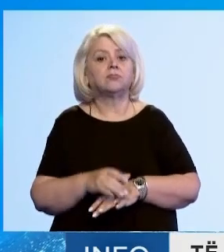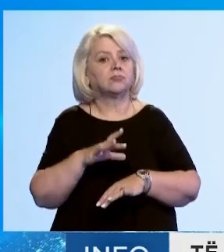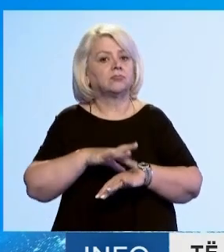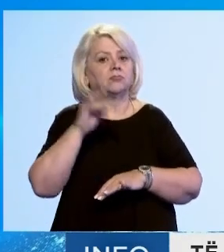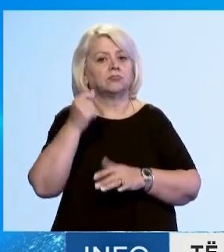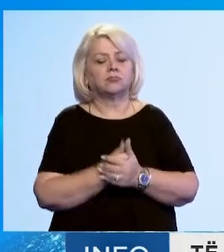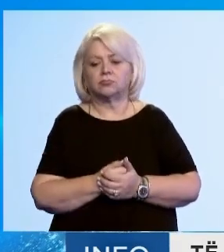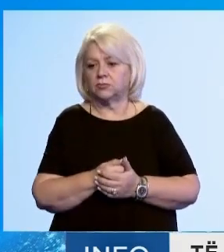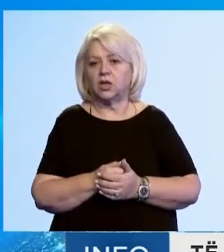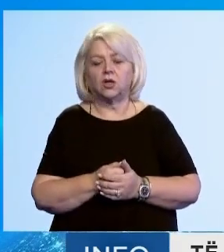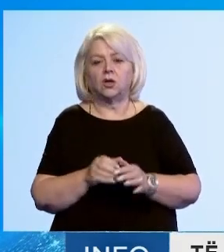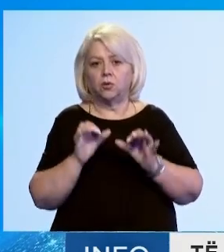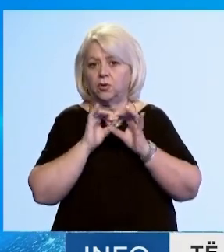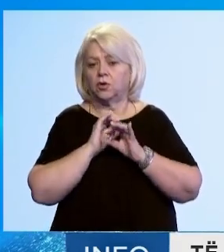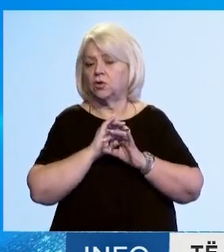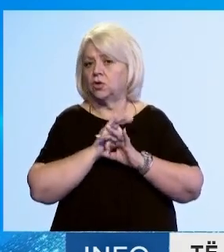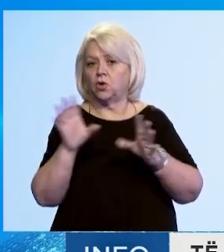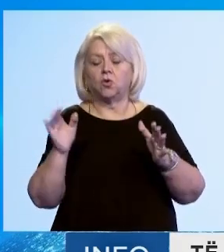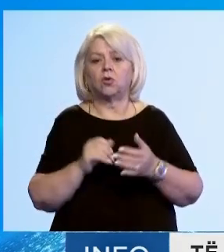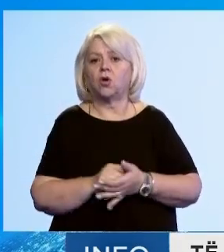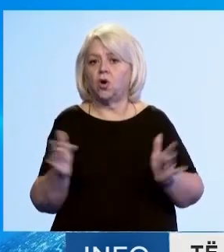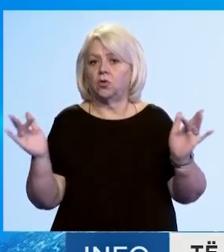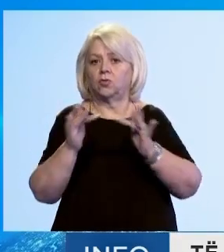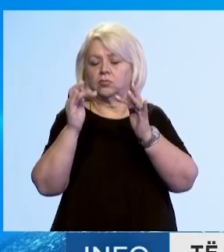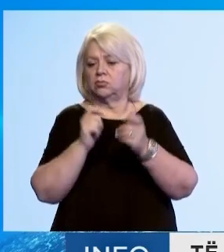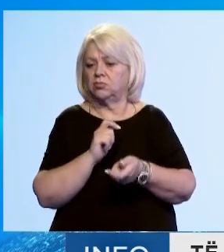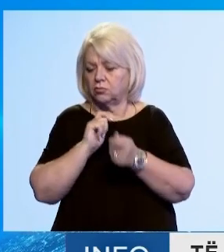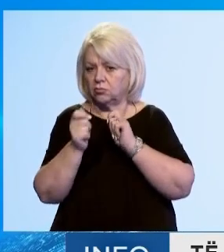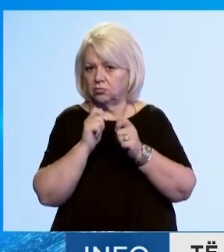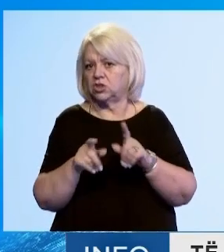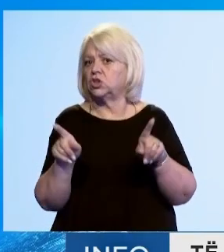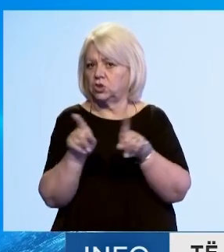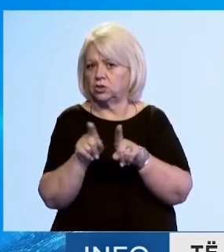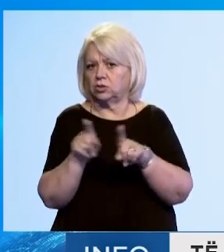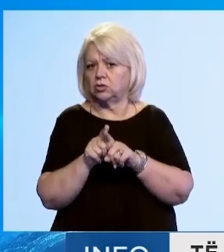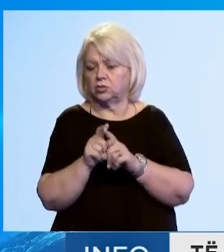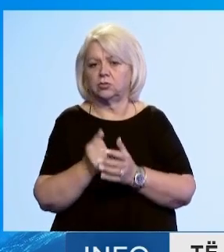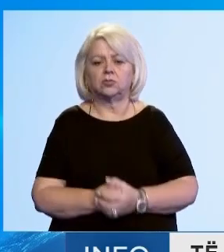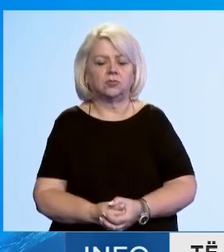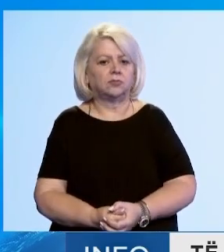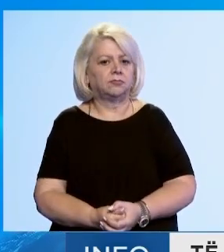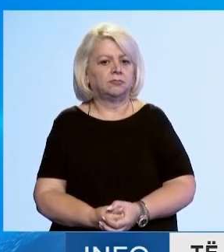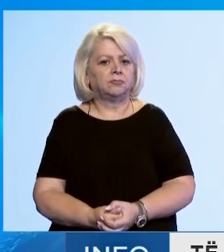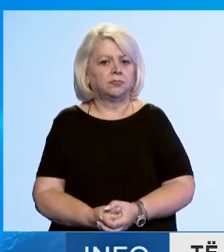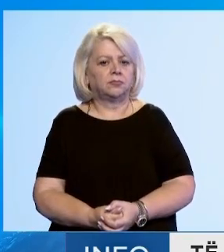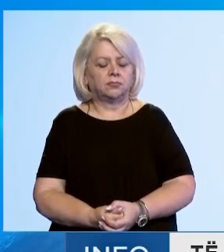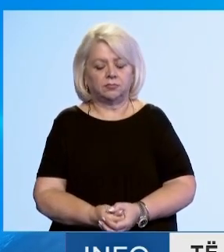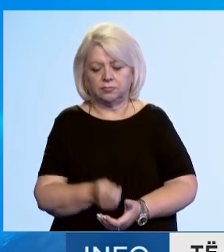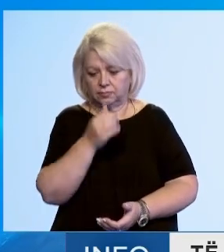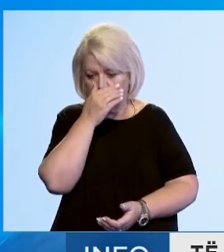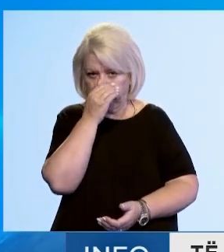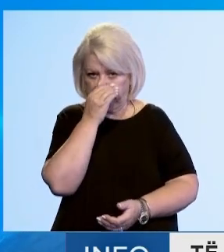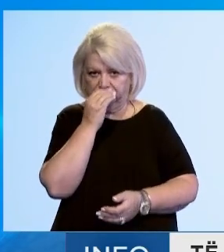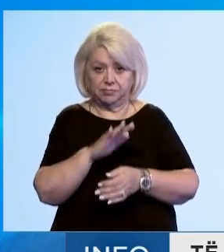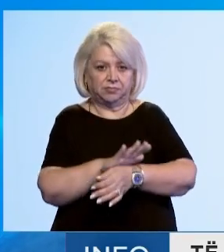dhe jo konflikti duhet të jenë busulla orientimit të marrëdhënieve bilaterale dhe rajonale. Shpreha